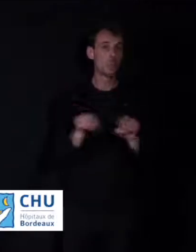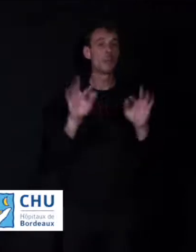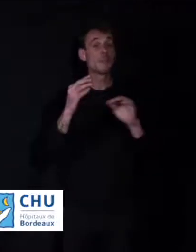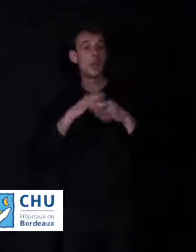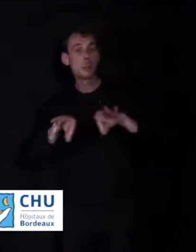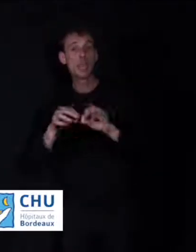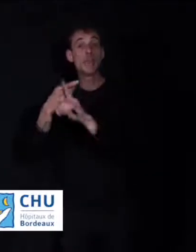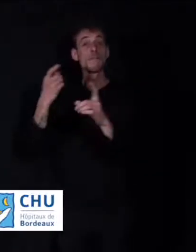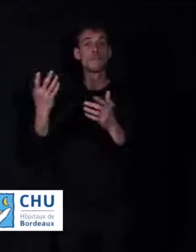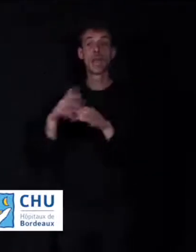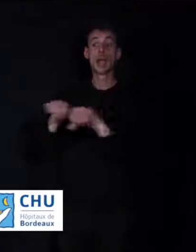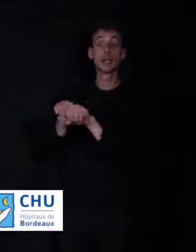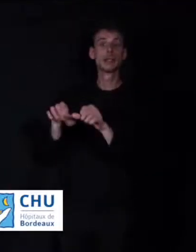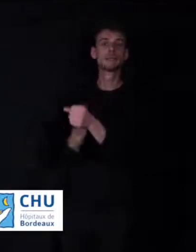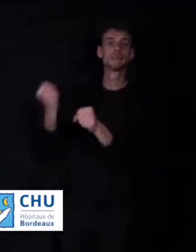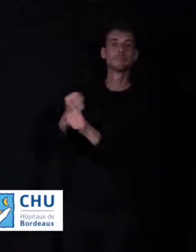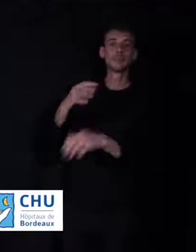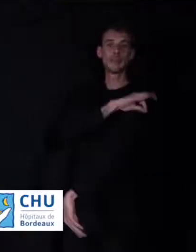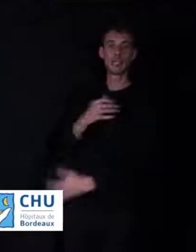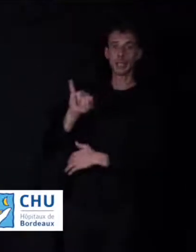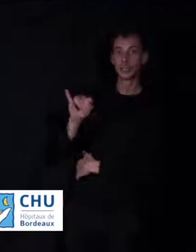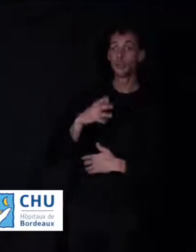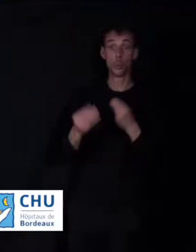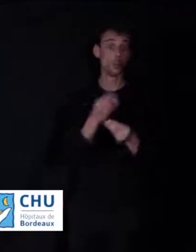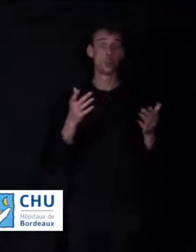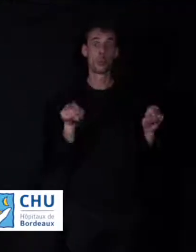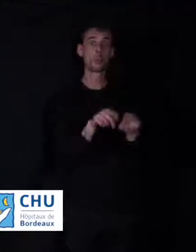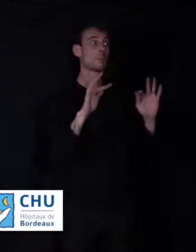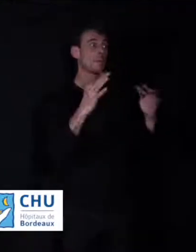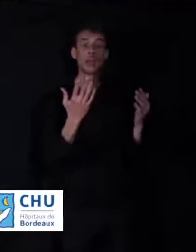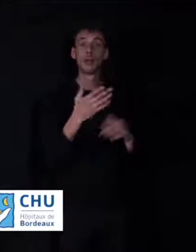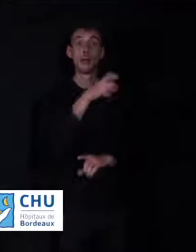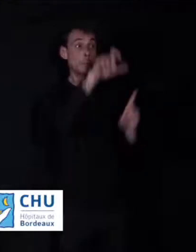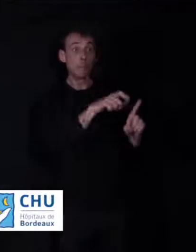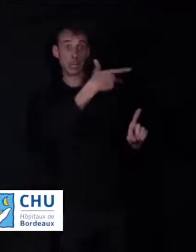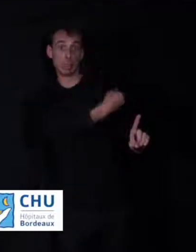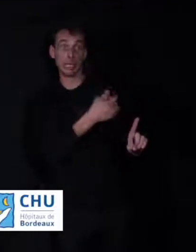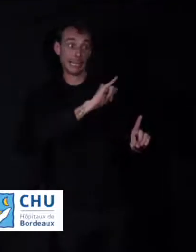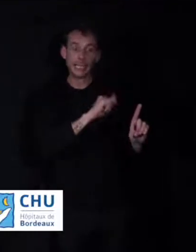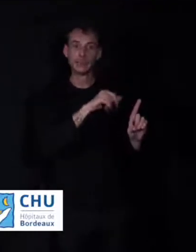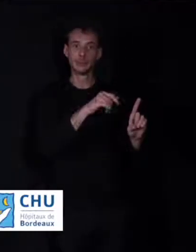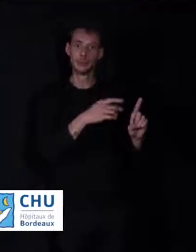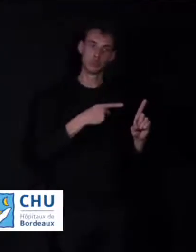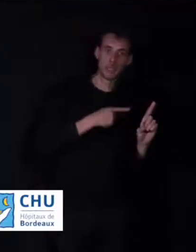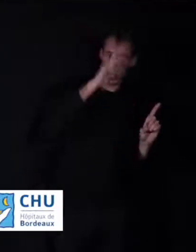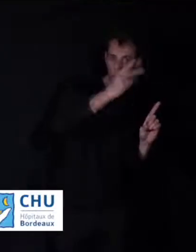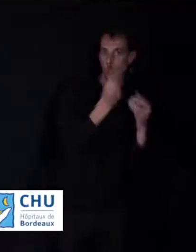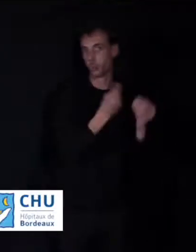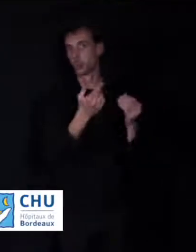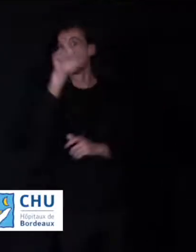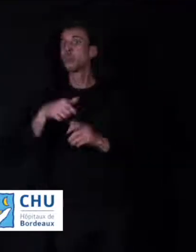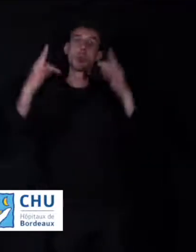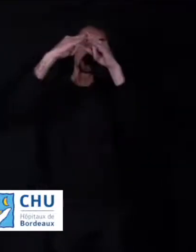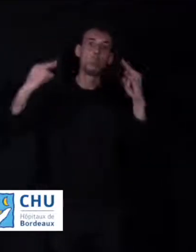ou bien des grandes tentes qui seraient déployées dans les hôpitaux. Le résultat, il commence à être connu, il n'est pas